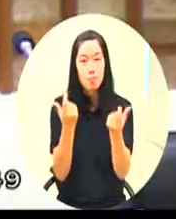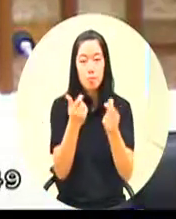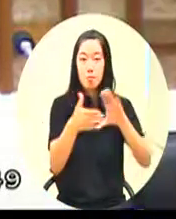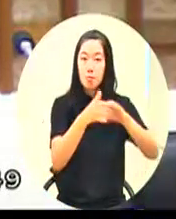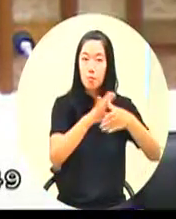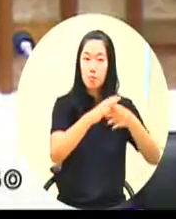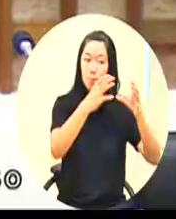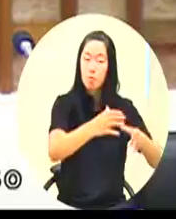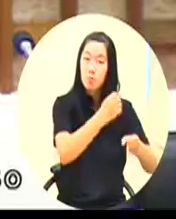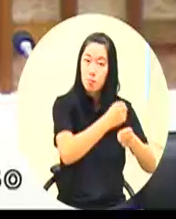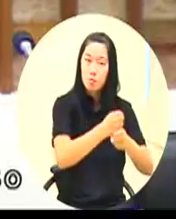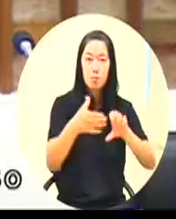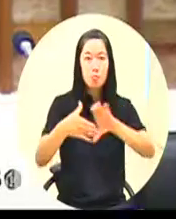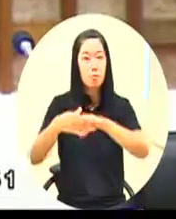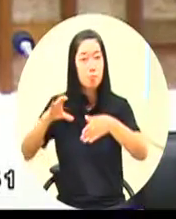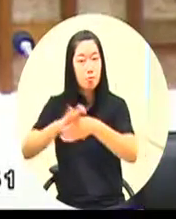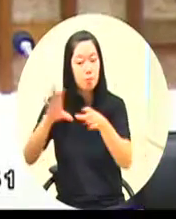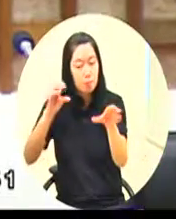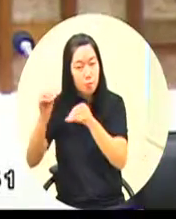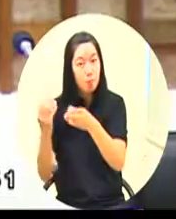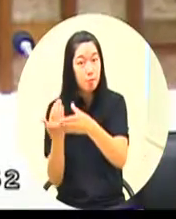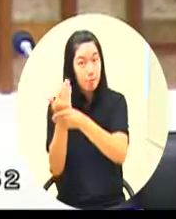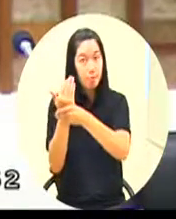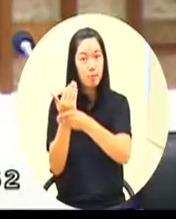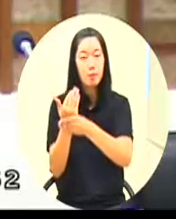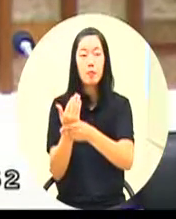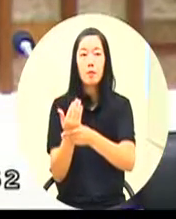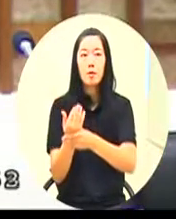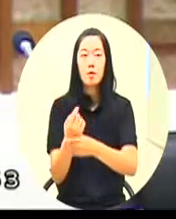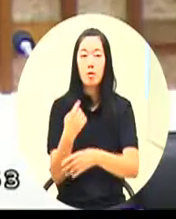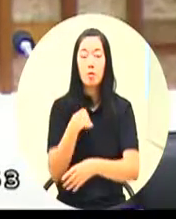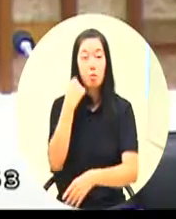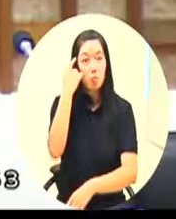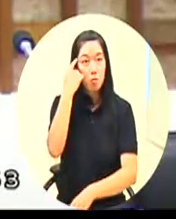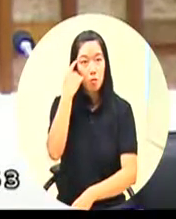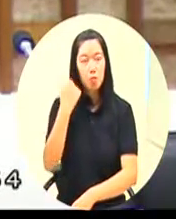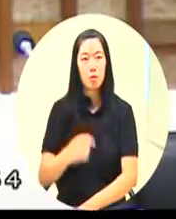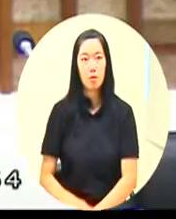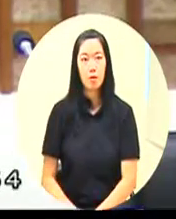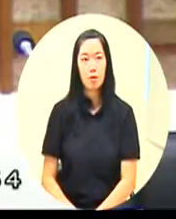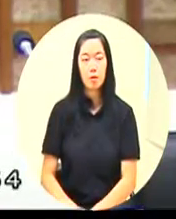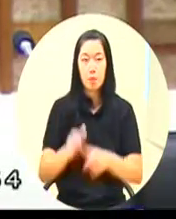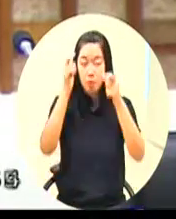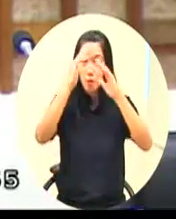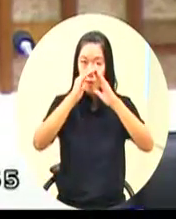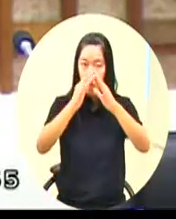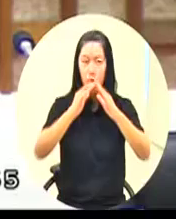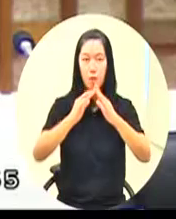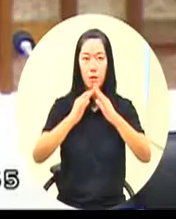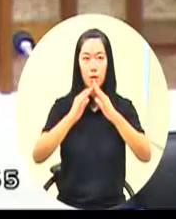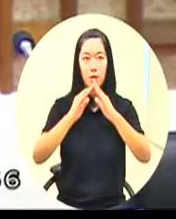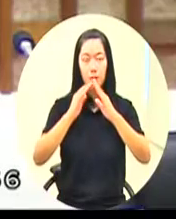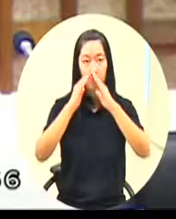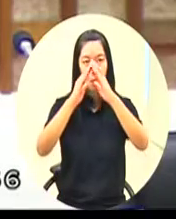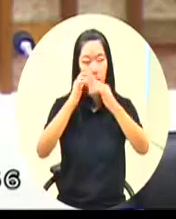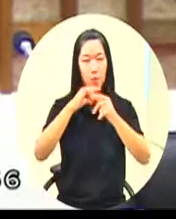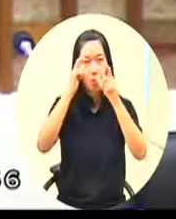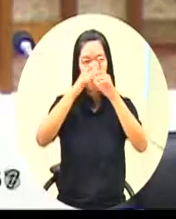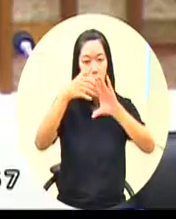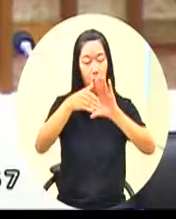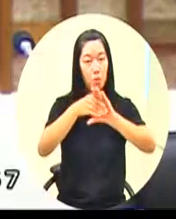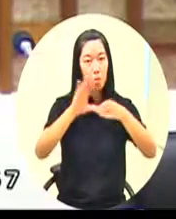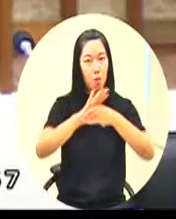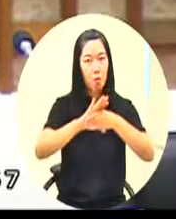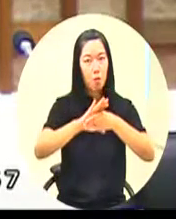或者文资哦，在这上面来讲，我想身为一个高雄市的文化局